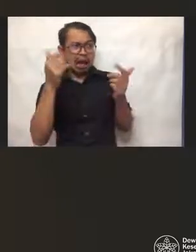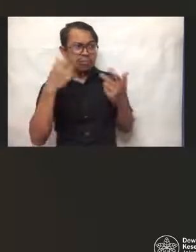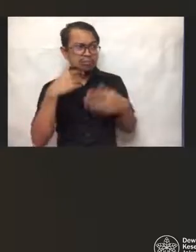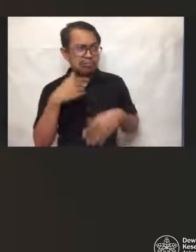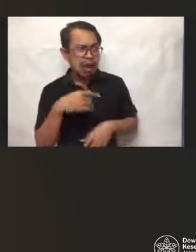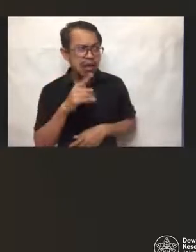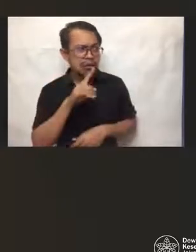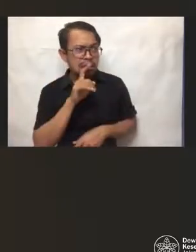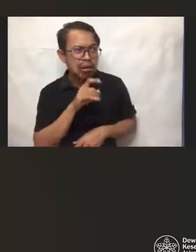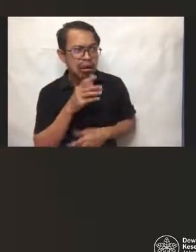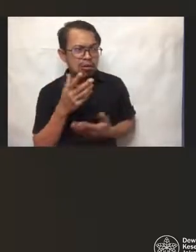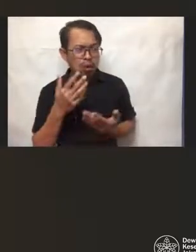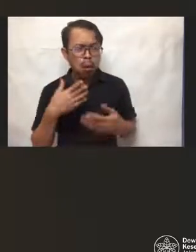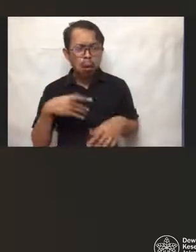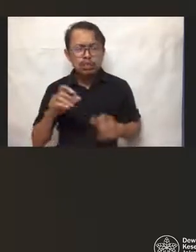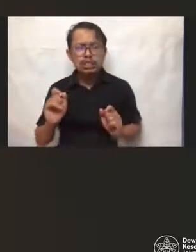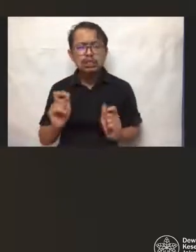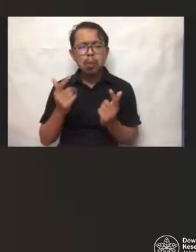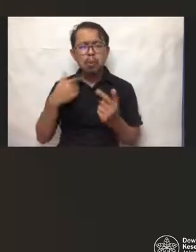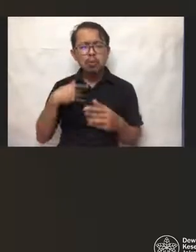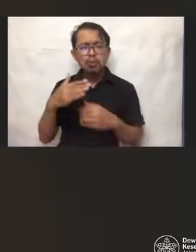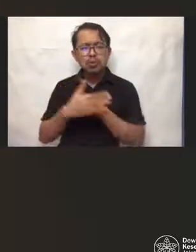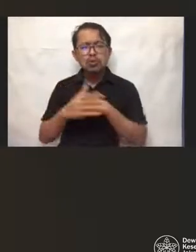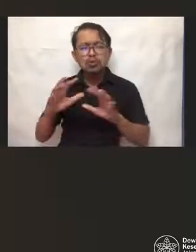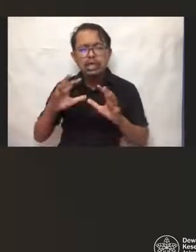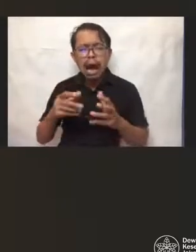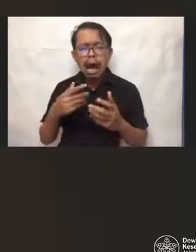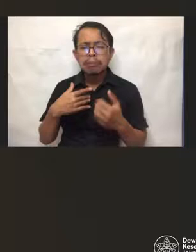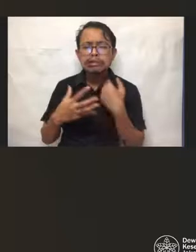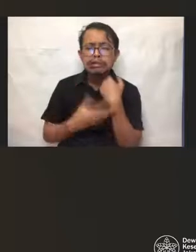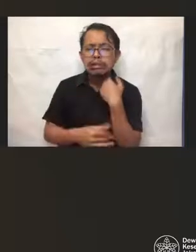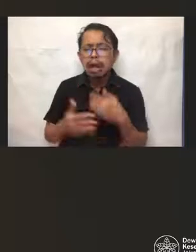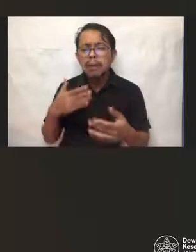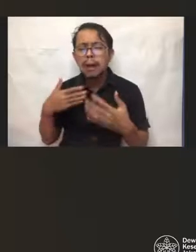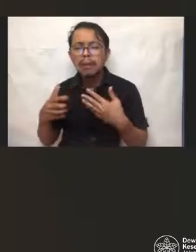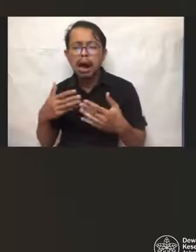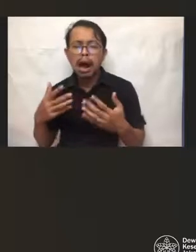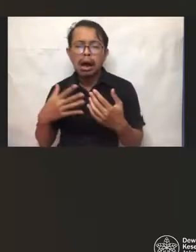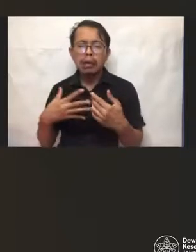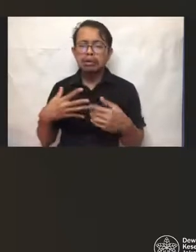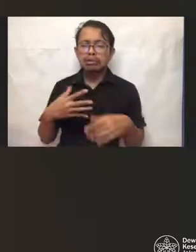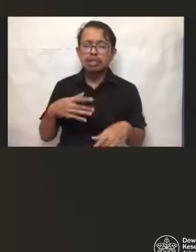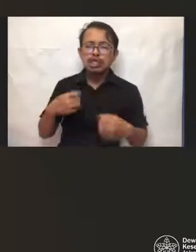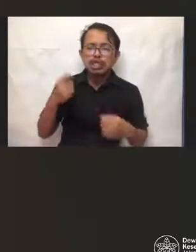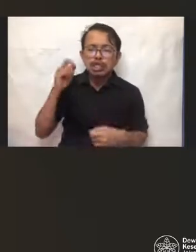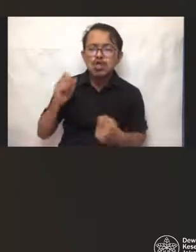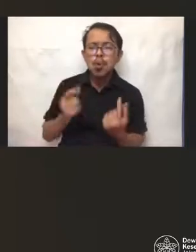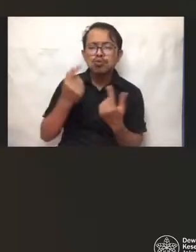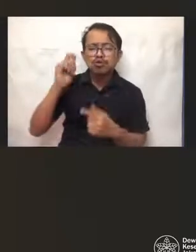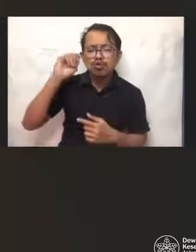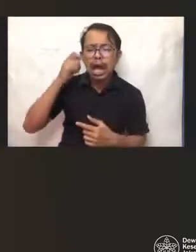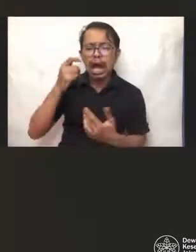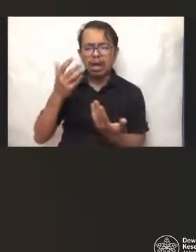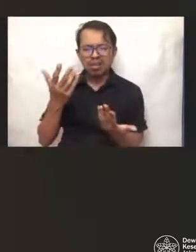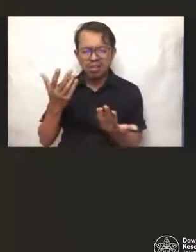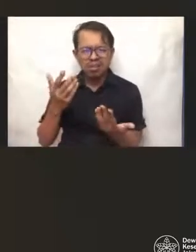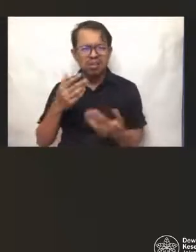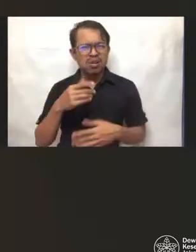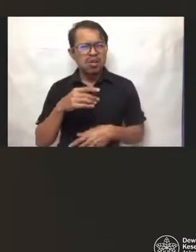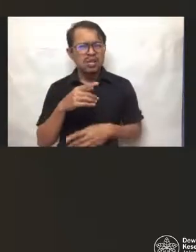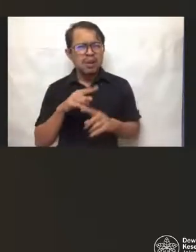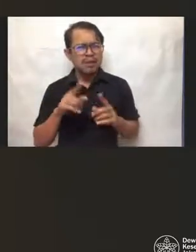Nggak apa-apalah kita di dunia ini bermiskin-miskin atau melarat dan sebagainya. Bagi saya, agama kok tidak